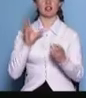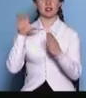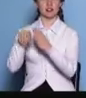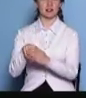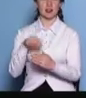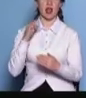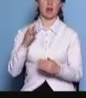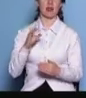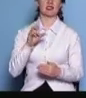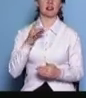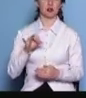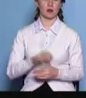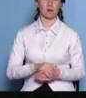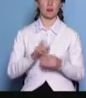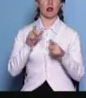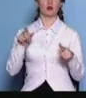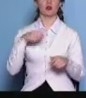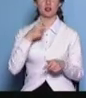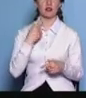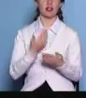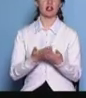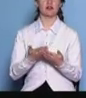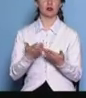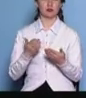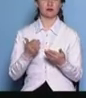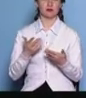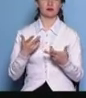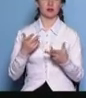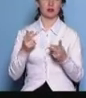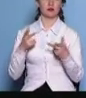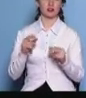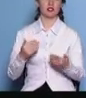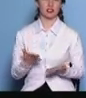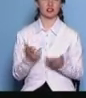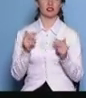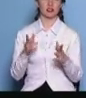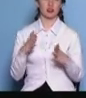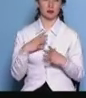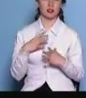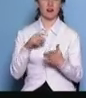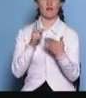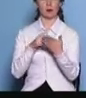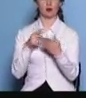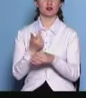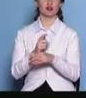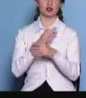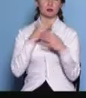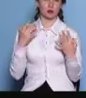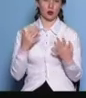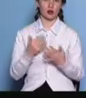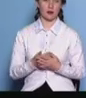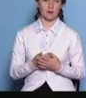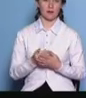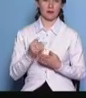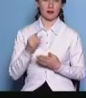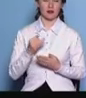Горожане все спрашивают, детям-то что-то нести надо или у вас все есть там? Ну, если домой пускают, значит, ну, у нас не пострадало, нам, в принципе,